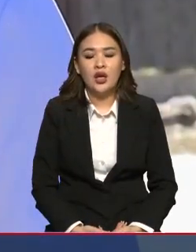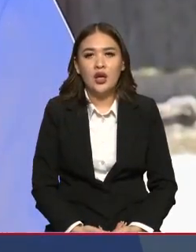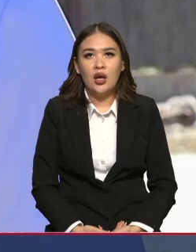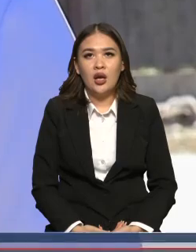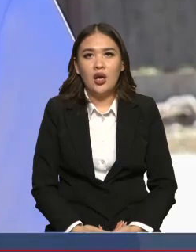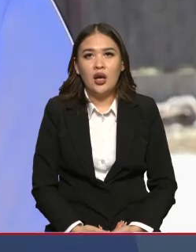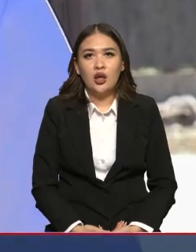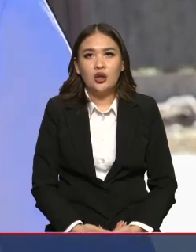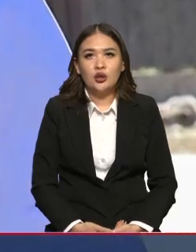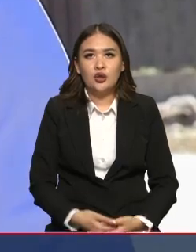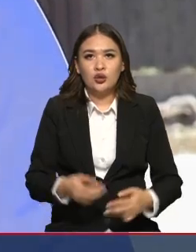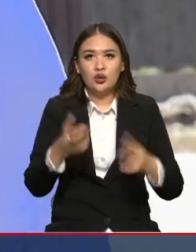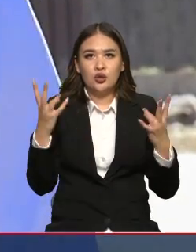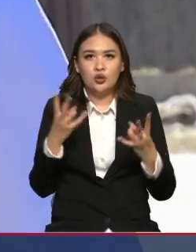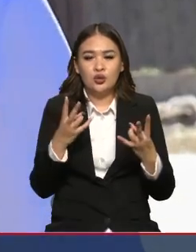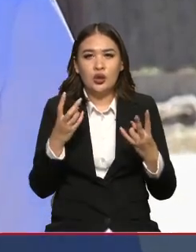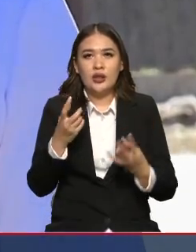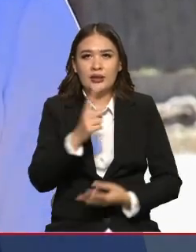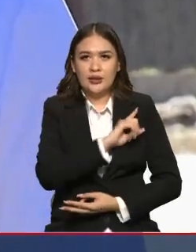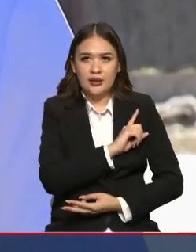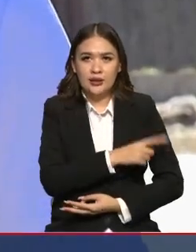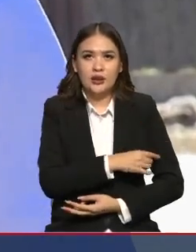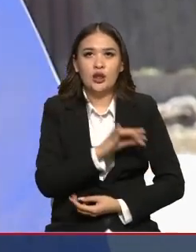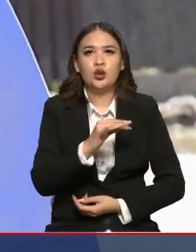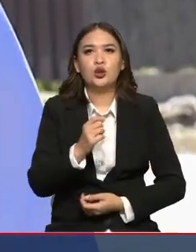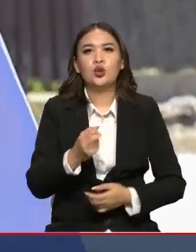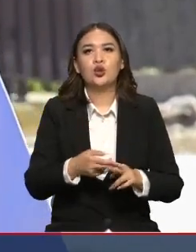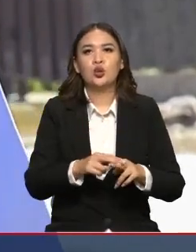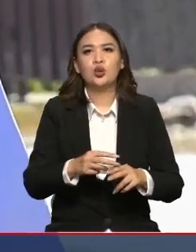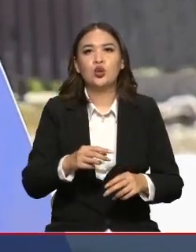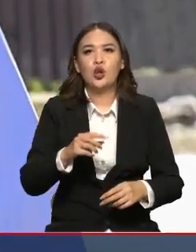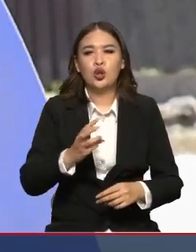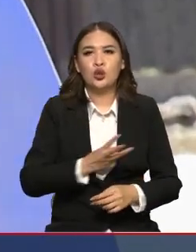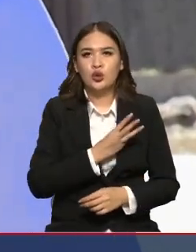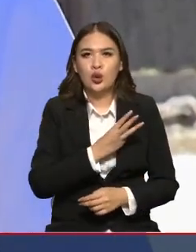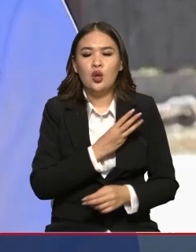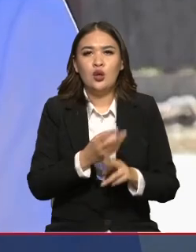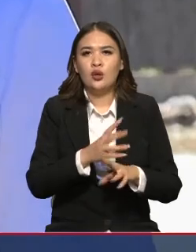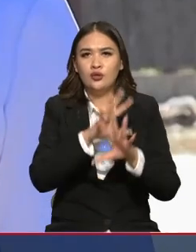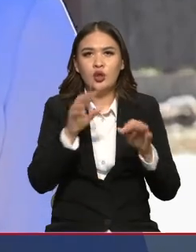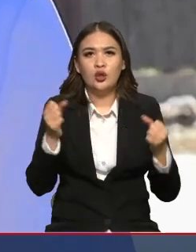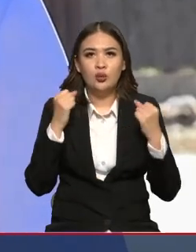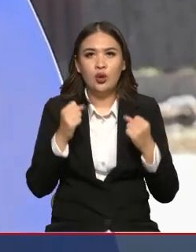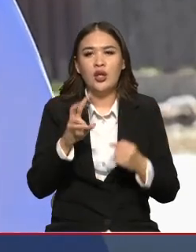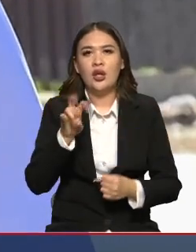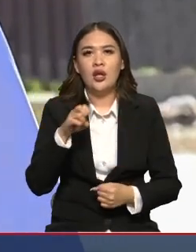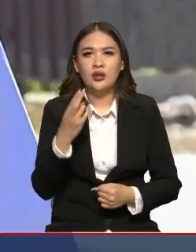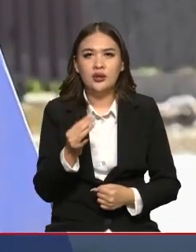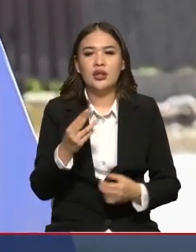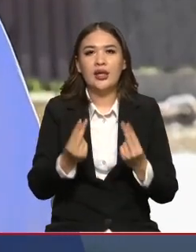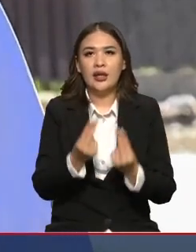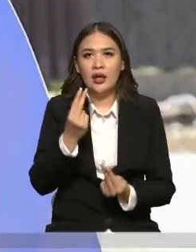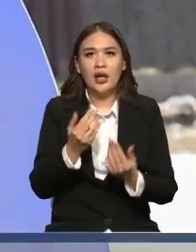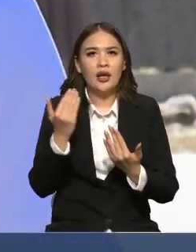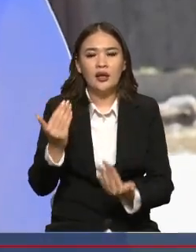дело иметь не только физическую силу но и силу духа чтобы преуспеть в любом спорте а особенно в национальных видах у